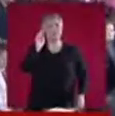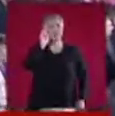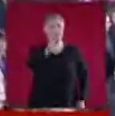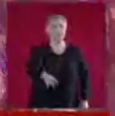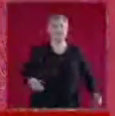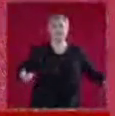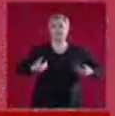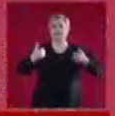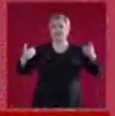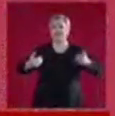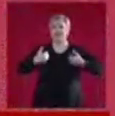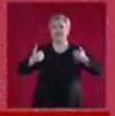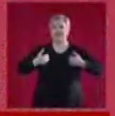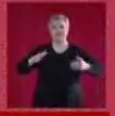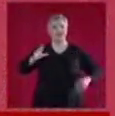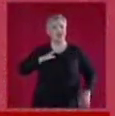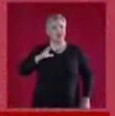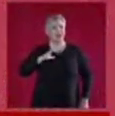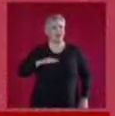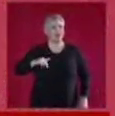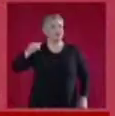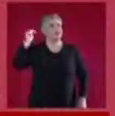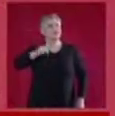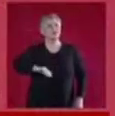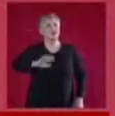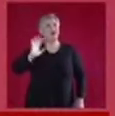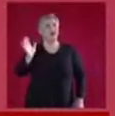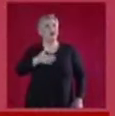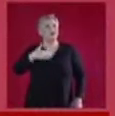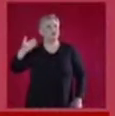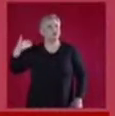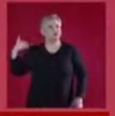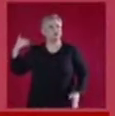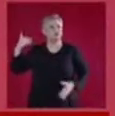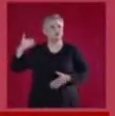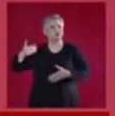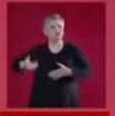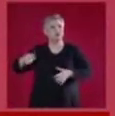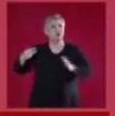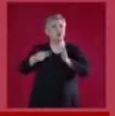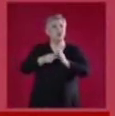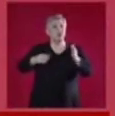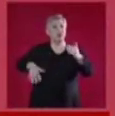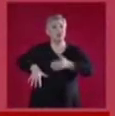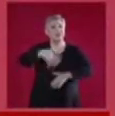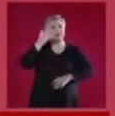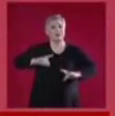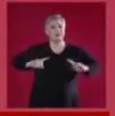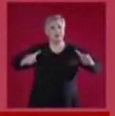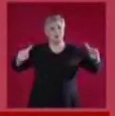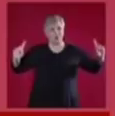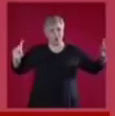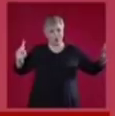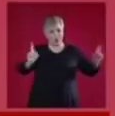που ήταν αυτοί που έδωσαν τον παλμό και τον τόνο και στους μεγάλους νικηφόρους αγώνες του 2015 οι